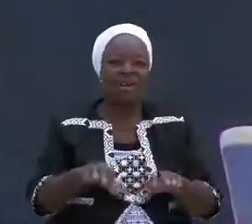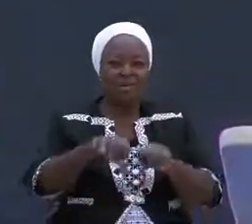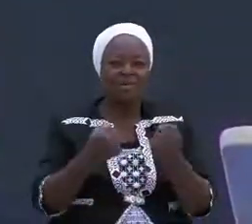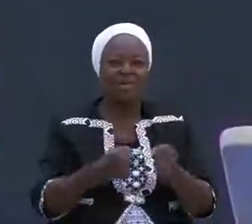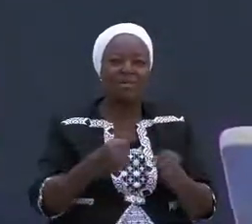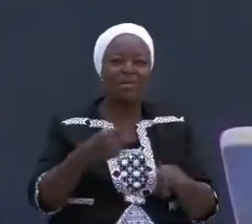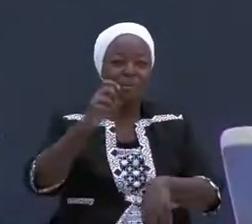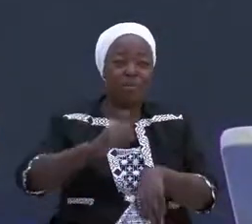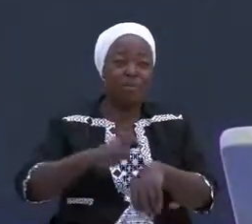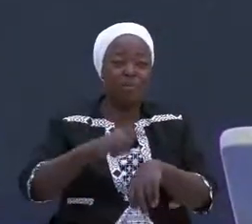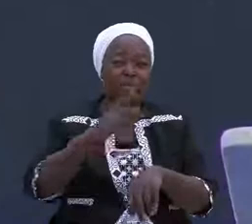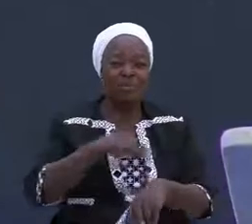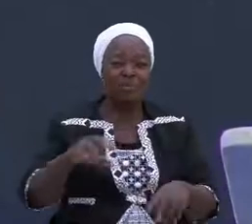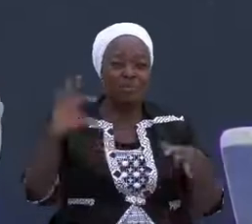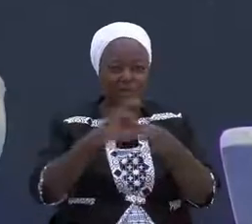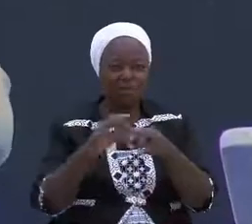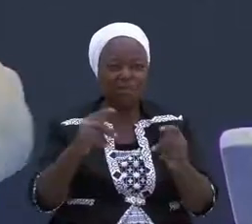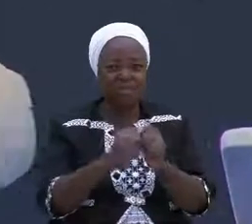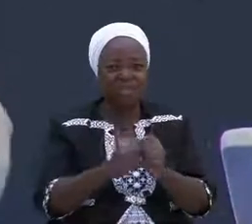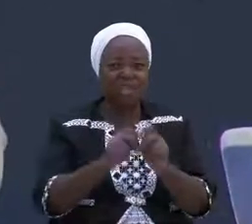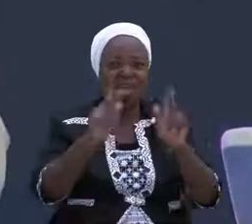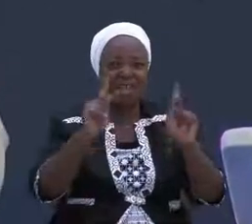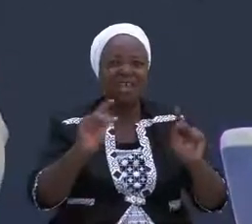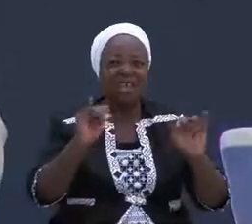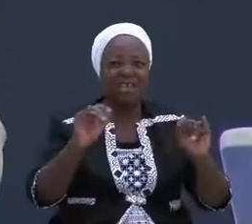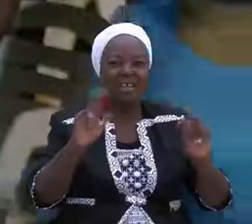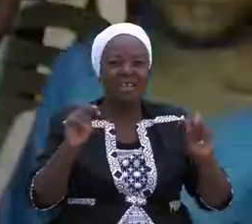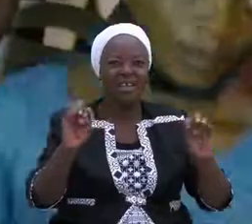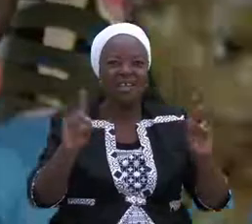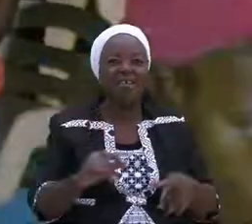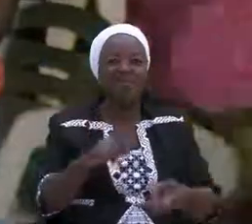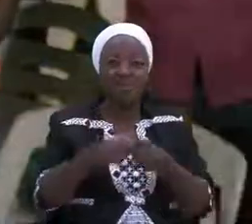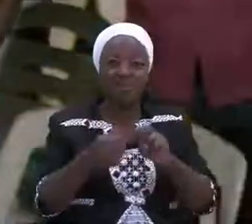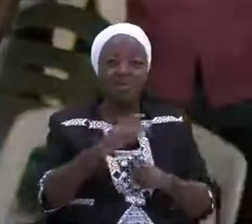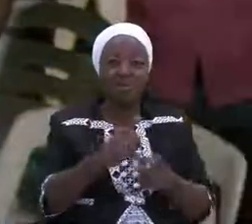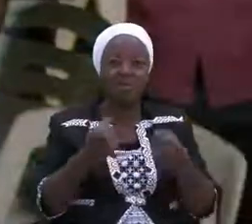seront joints ensemble. Le problème de foi va reprendre vie.